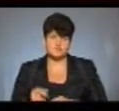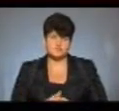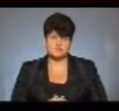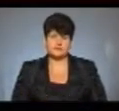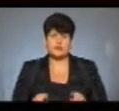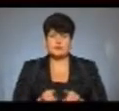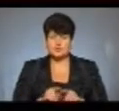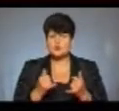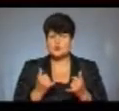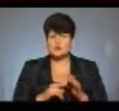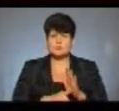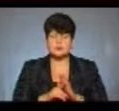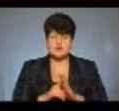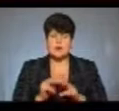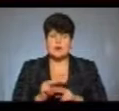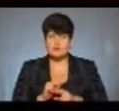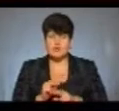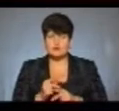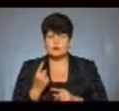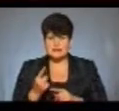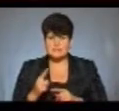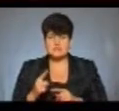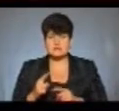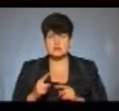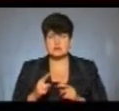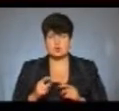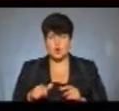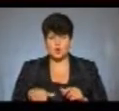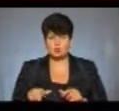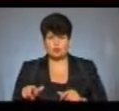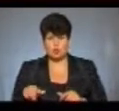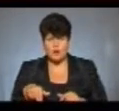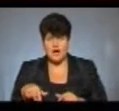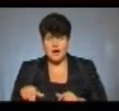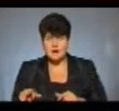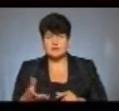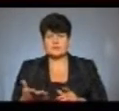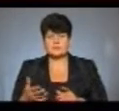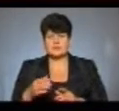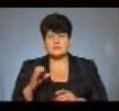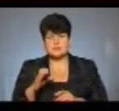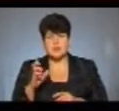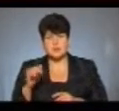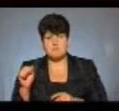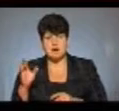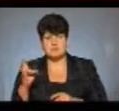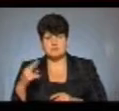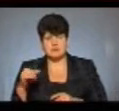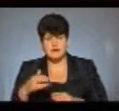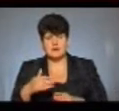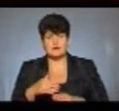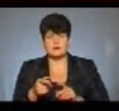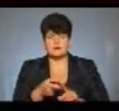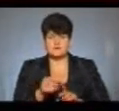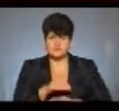Також сьогодні розпочали ремонтувати один із тротуарів на мосту, що з'єднує вулицю Руську із проспектом Степана Бандери, повідомив начальник міського